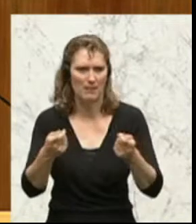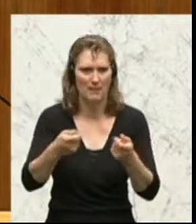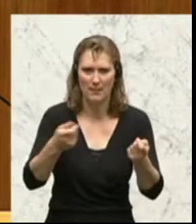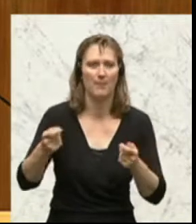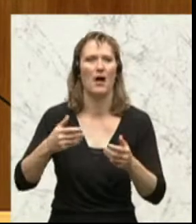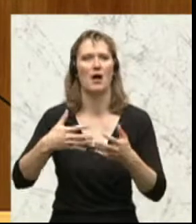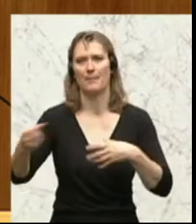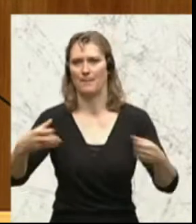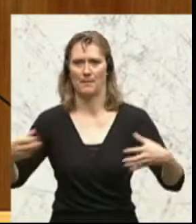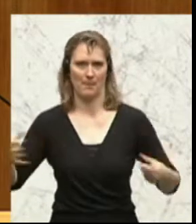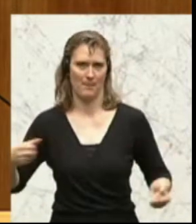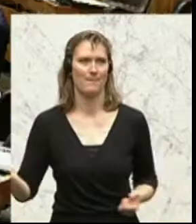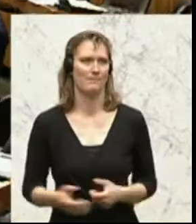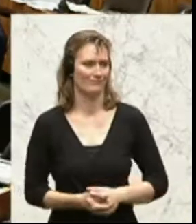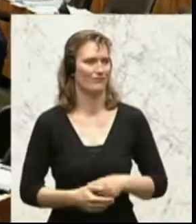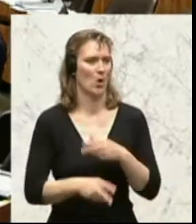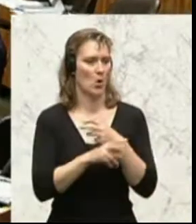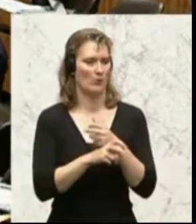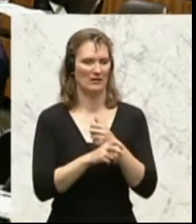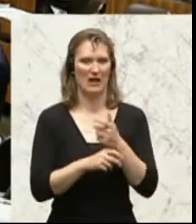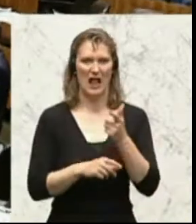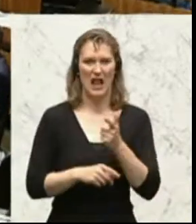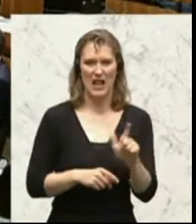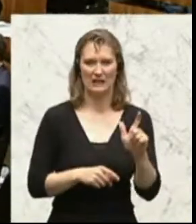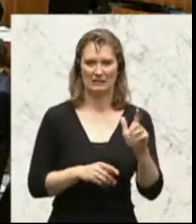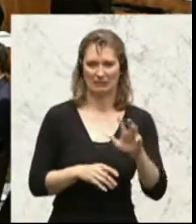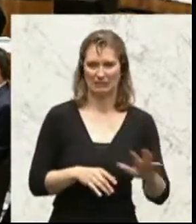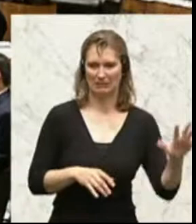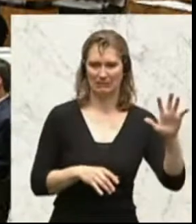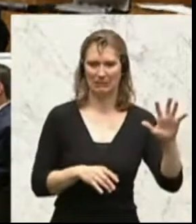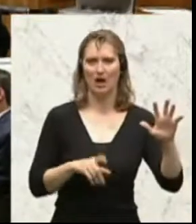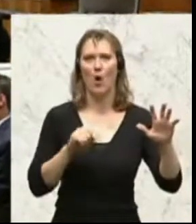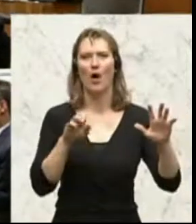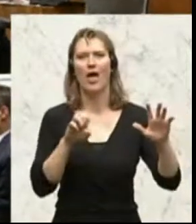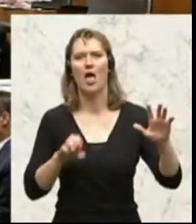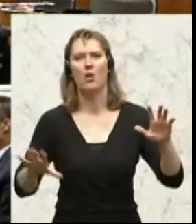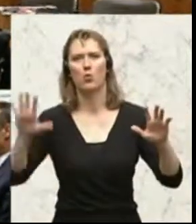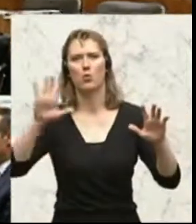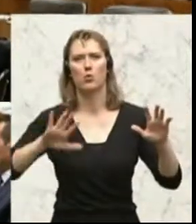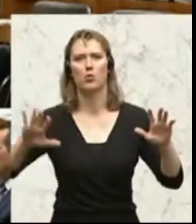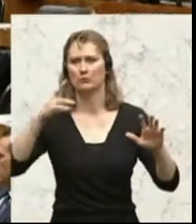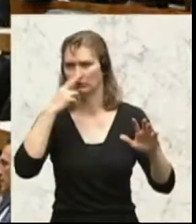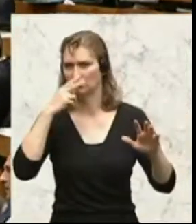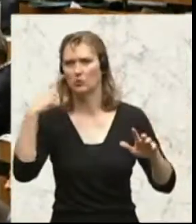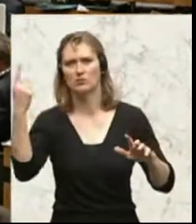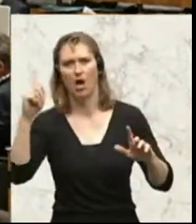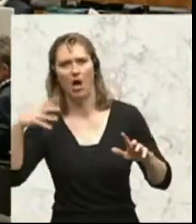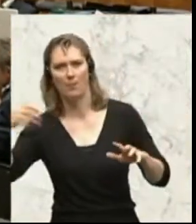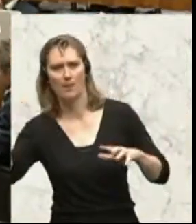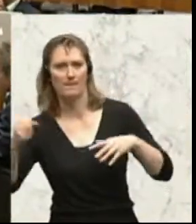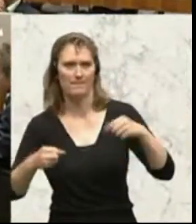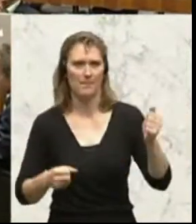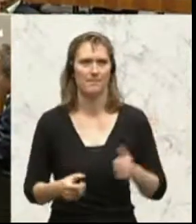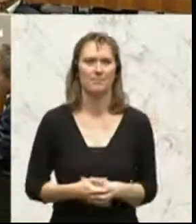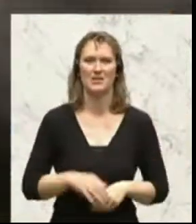In Österreich von der linken Reichshälfte insbesondere und auf europäischer Ebene natürlich genauso. Die EZB agiert